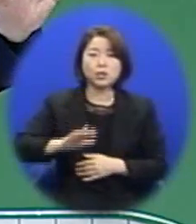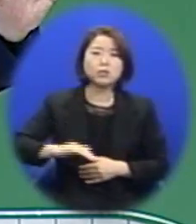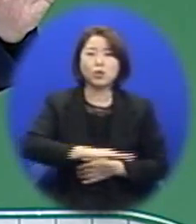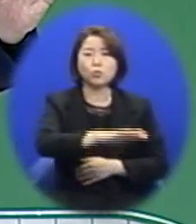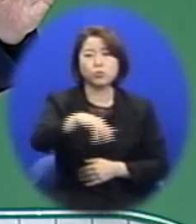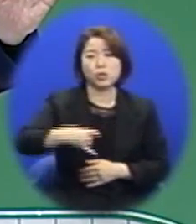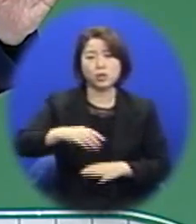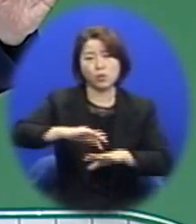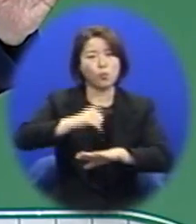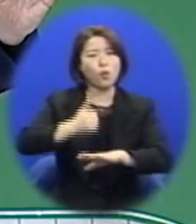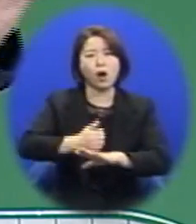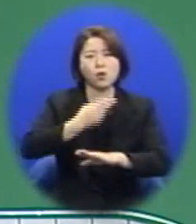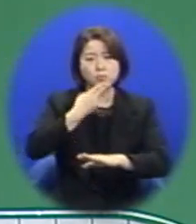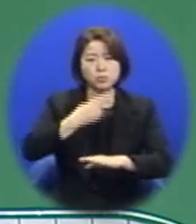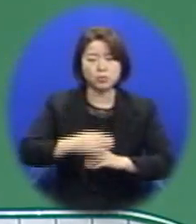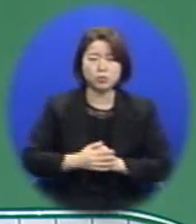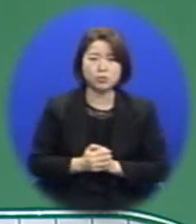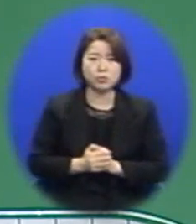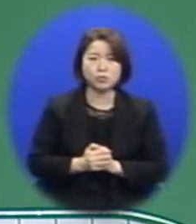왕이 없어요.